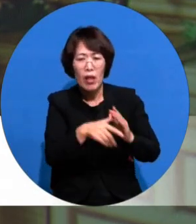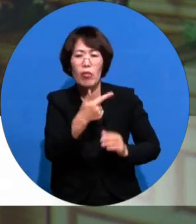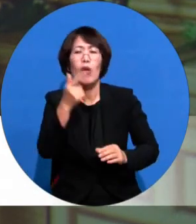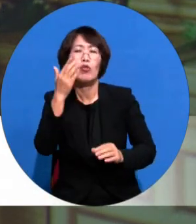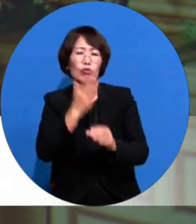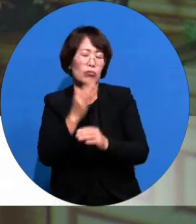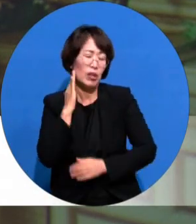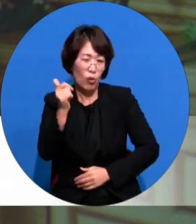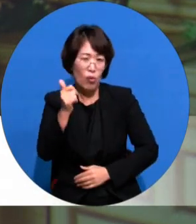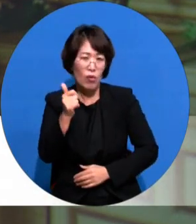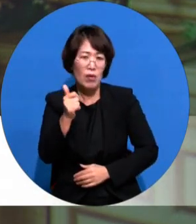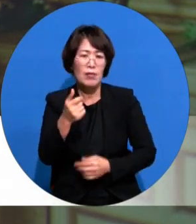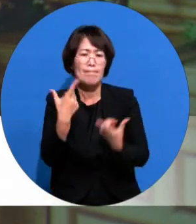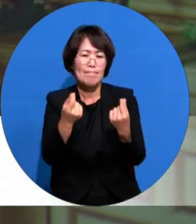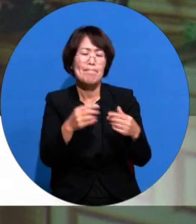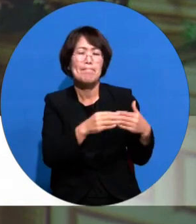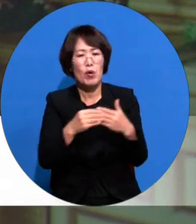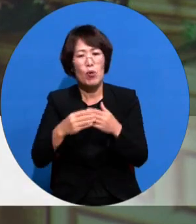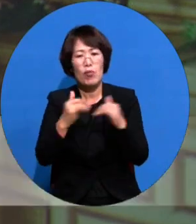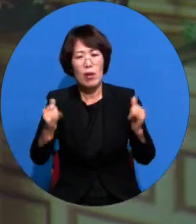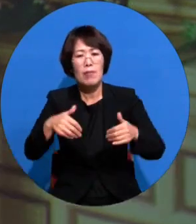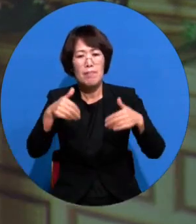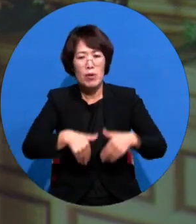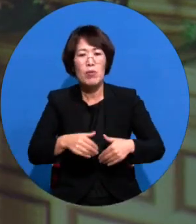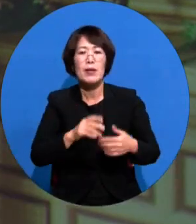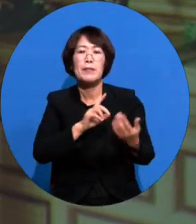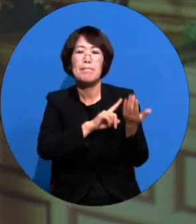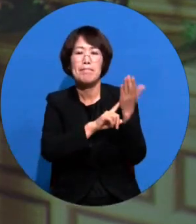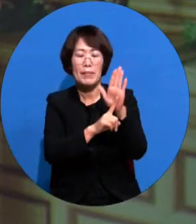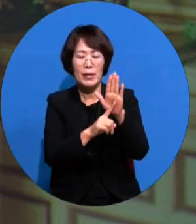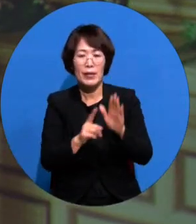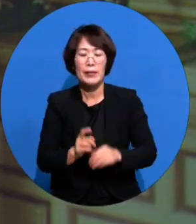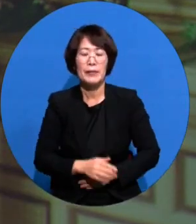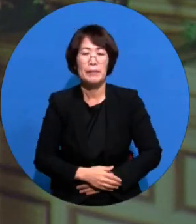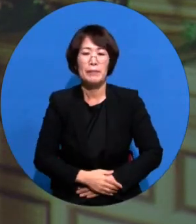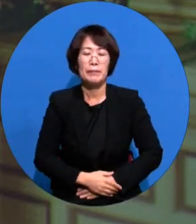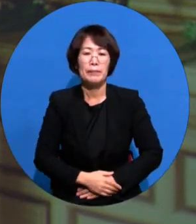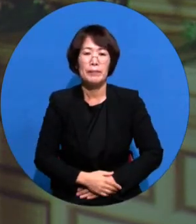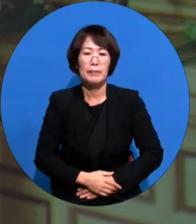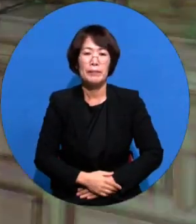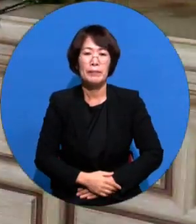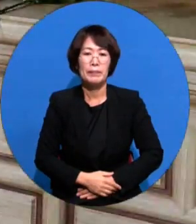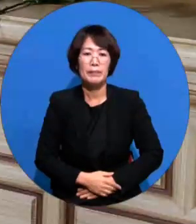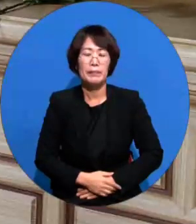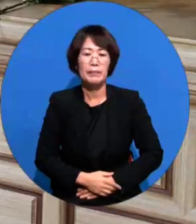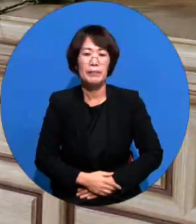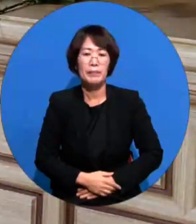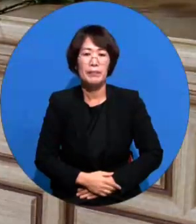대통령 같은 지도자가 필요하다고 강조했습니다. 박종호 기자입니다.